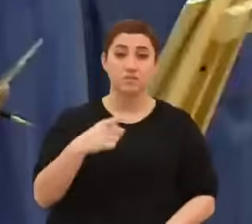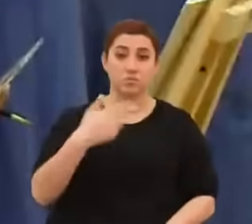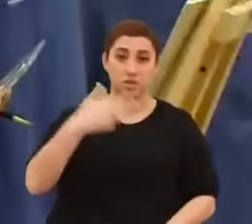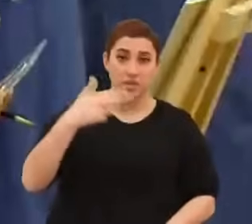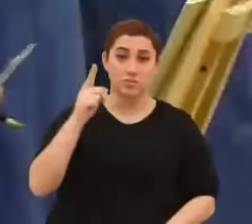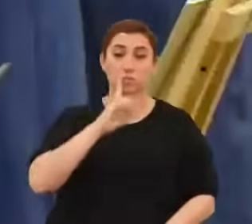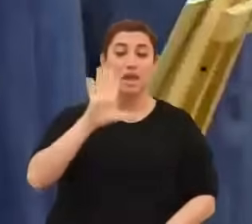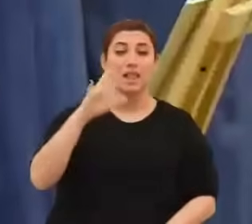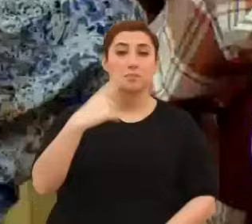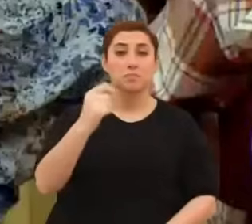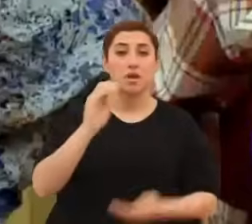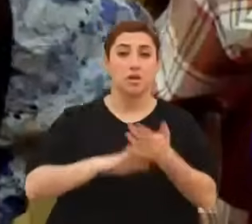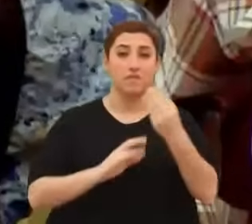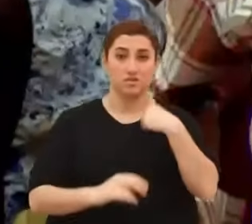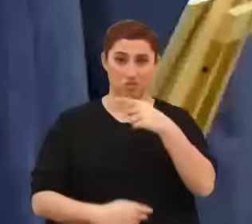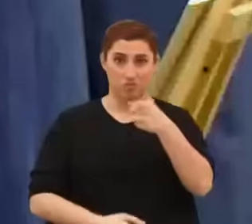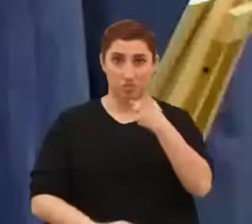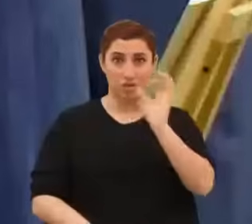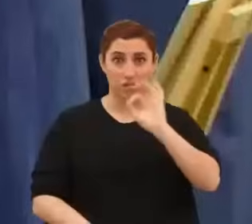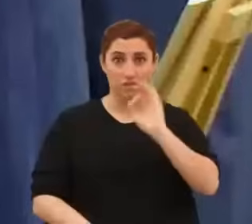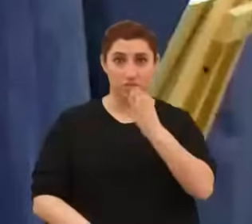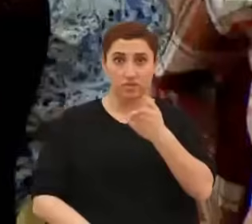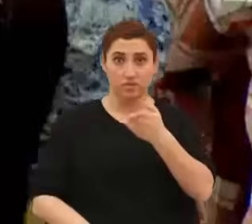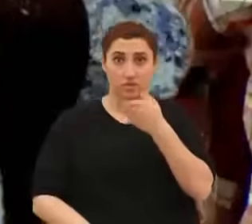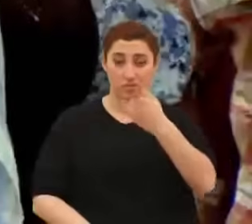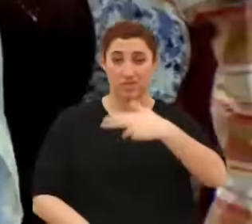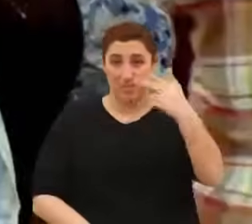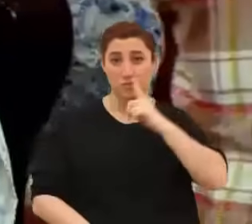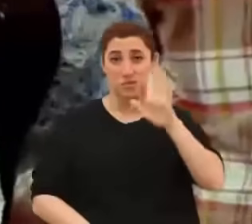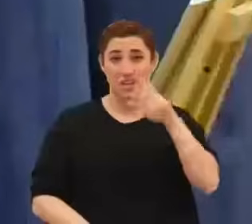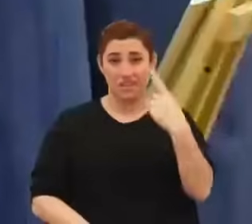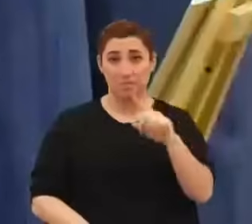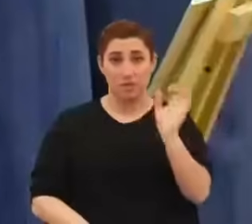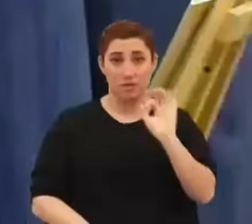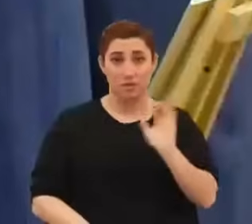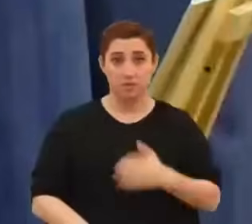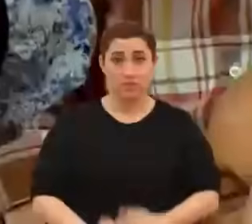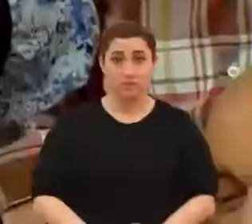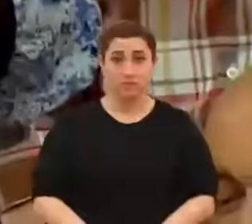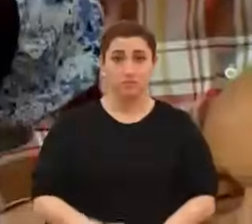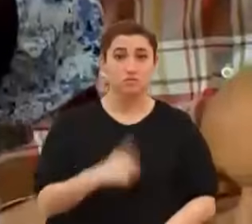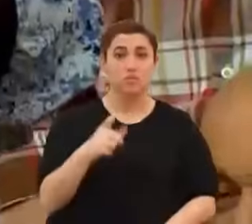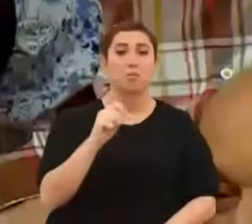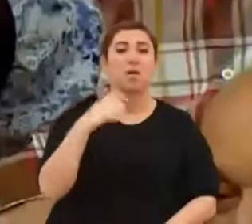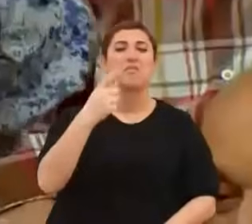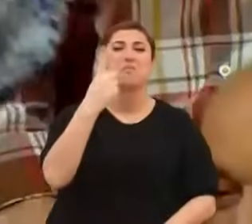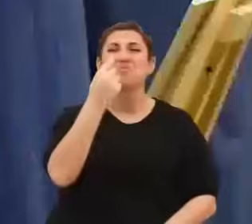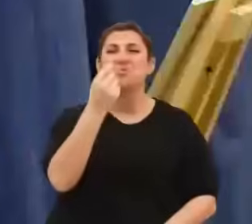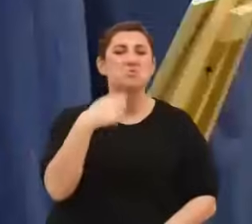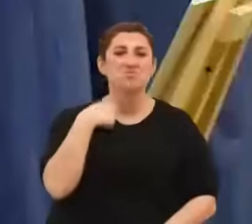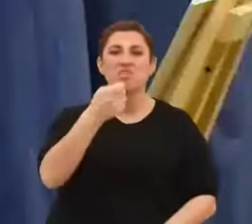bin lira verecekler hatta bu resme. Buna? Ya evet. Buna 150 bin lira. Ya. Nuri vermem ben buna bir